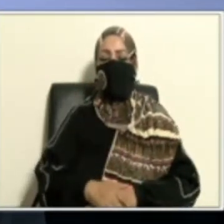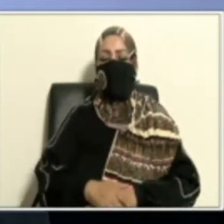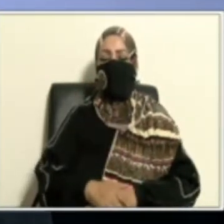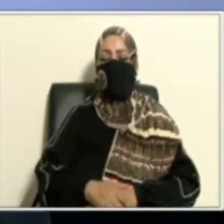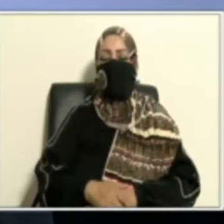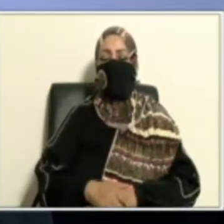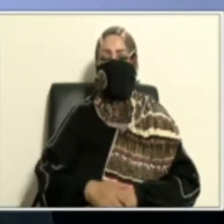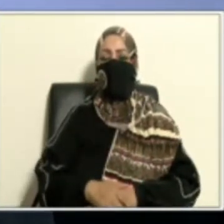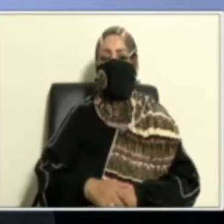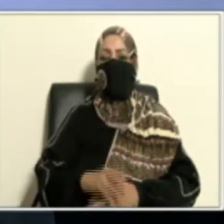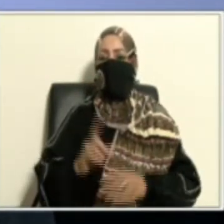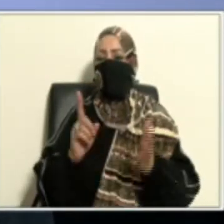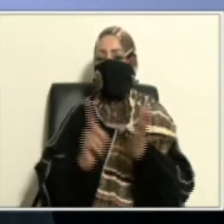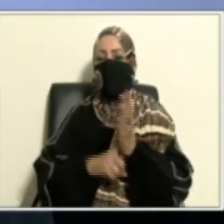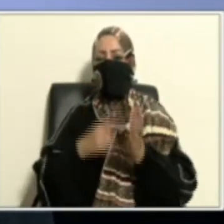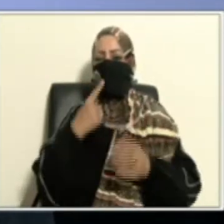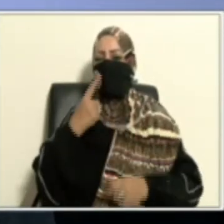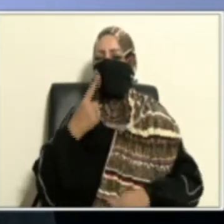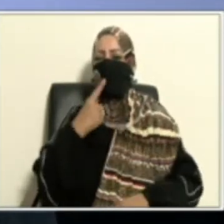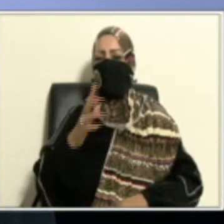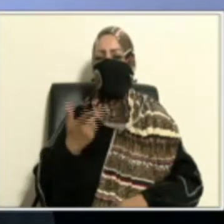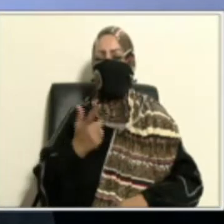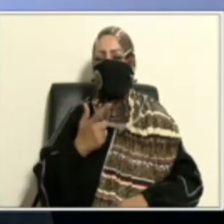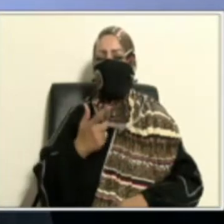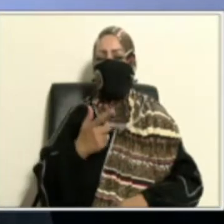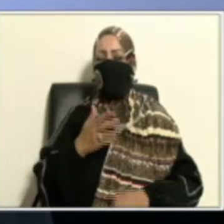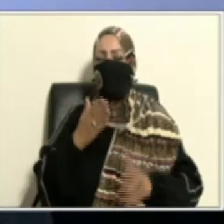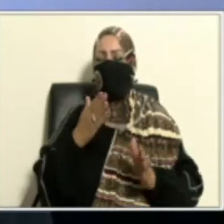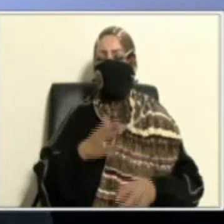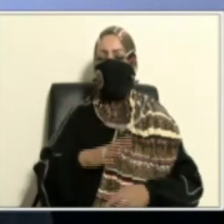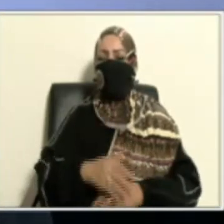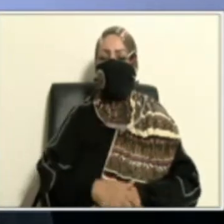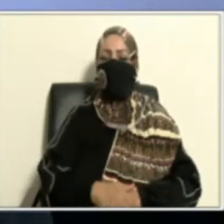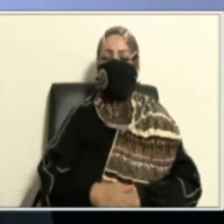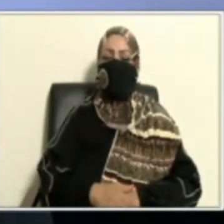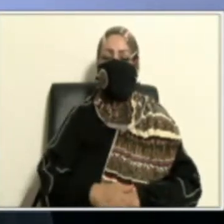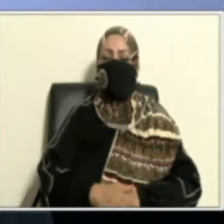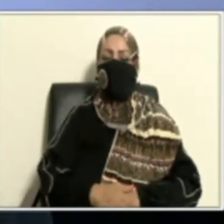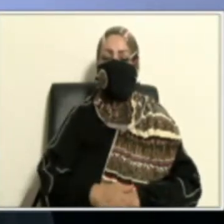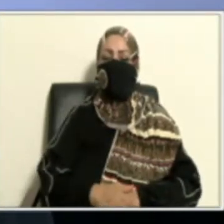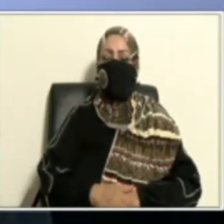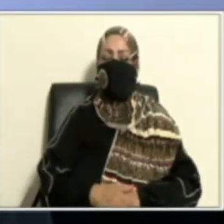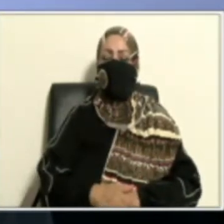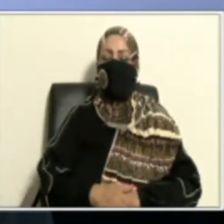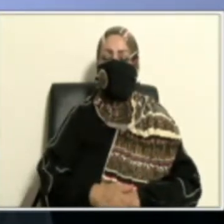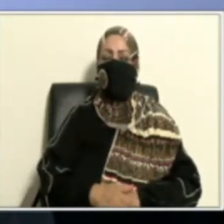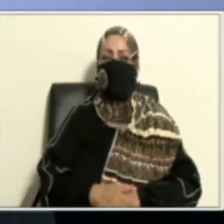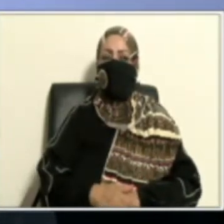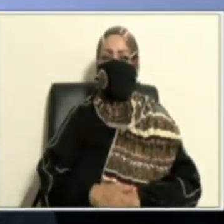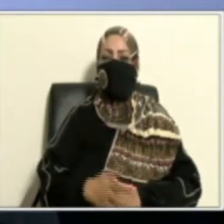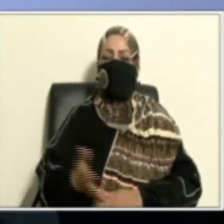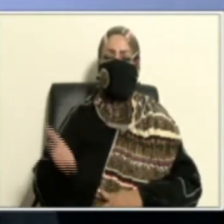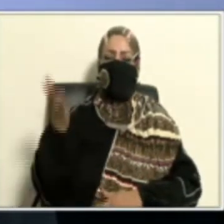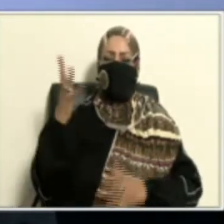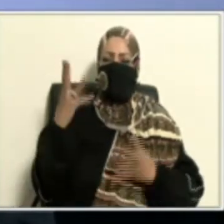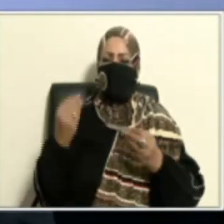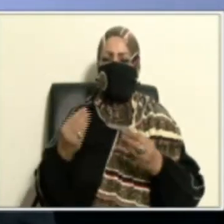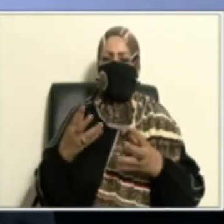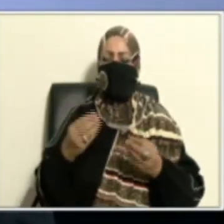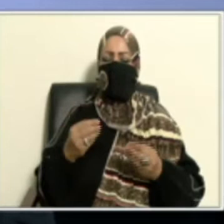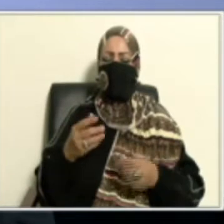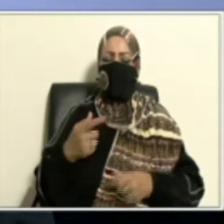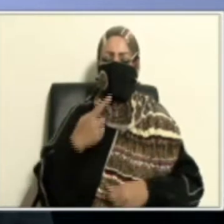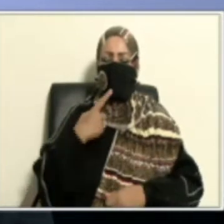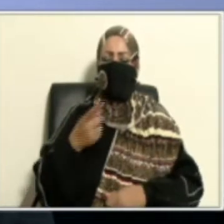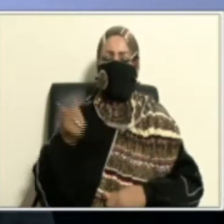هلبة. ما هي هلبة. والان 20 25 سنة. باه باه باه. انت